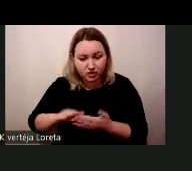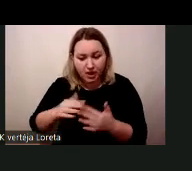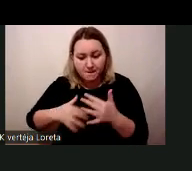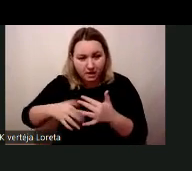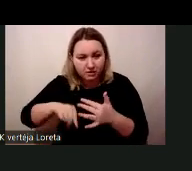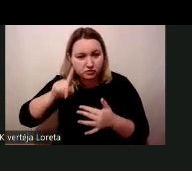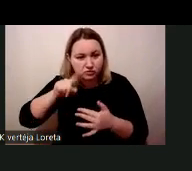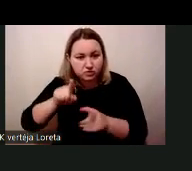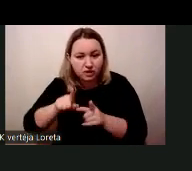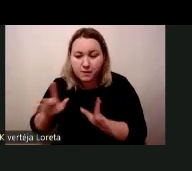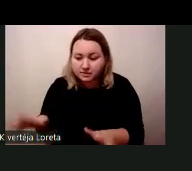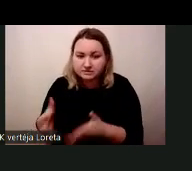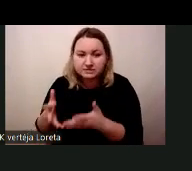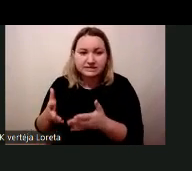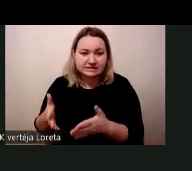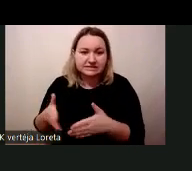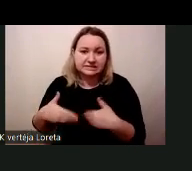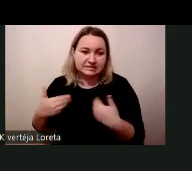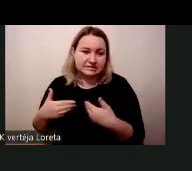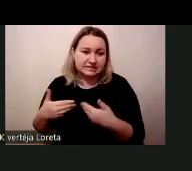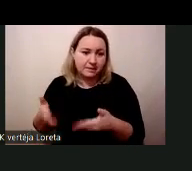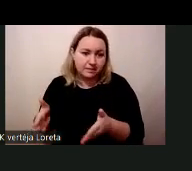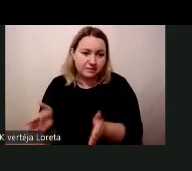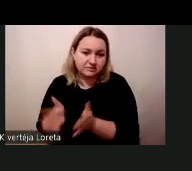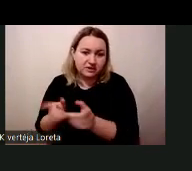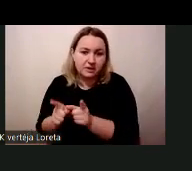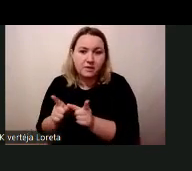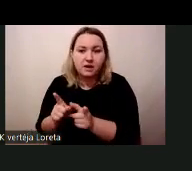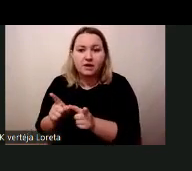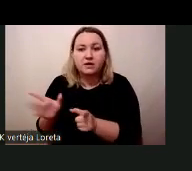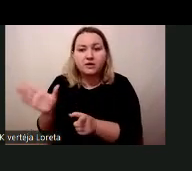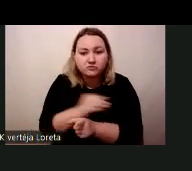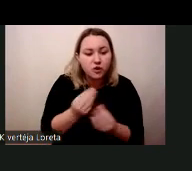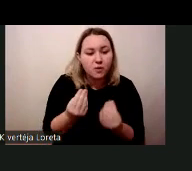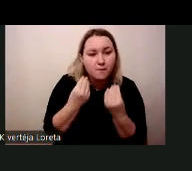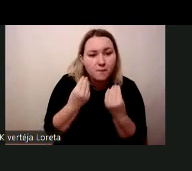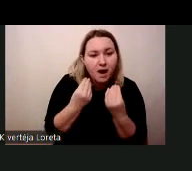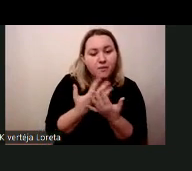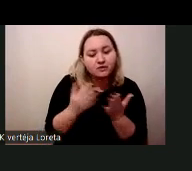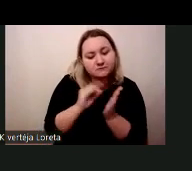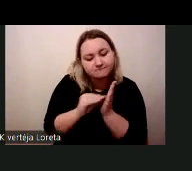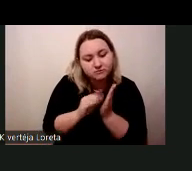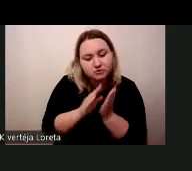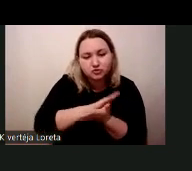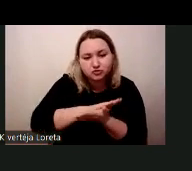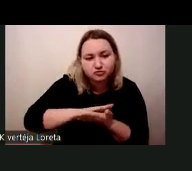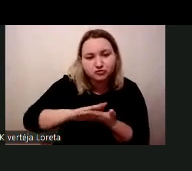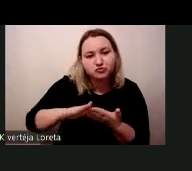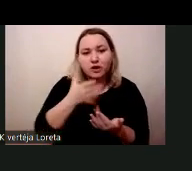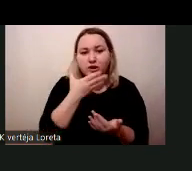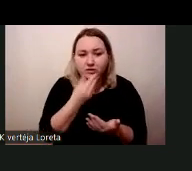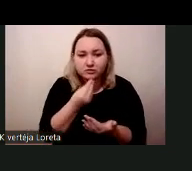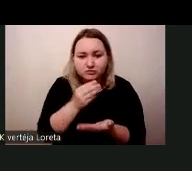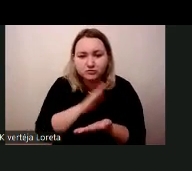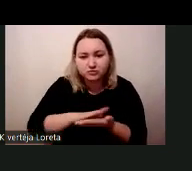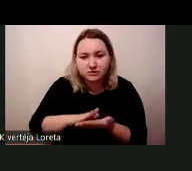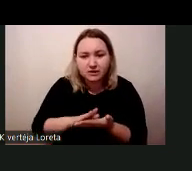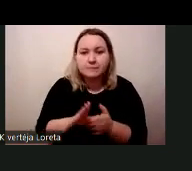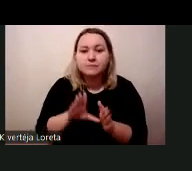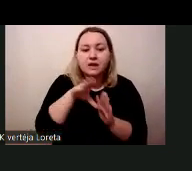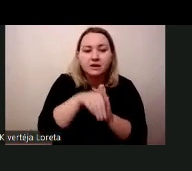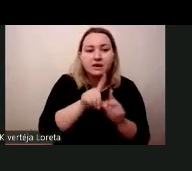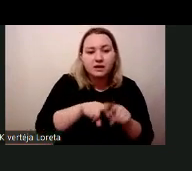yra skatinami gražiai, jeigu tai galima pasakyti, rašyti visose pamokose. Skaitimas įkūnytas kiekviename dalyke, kiekvienoje